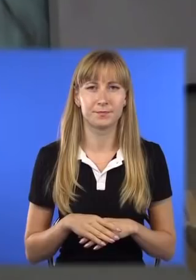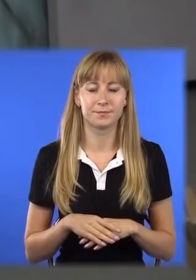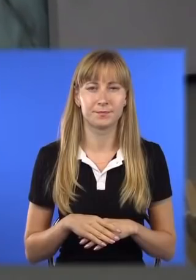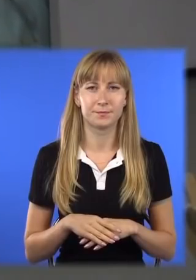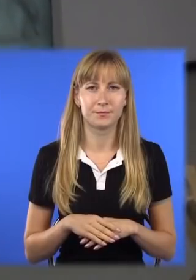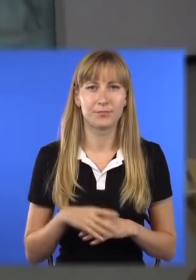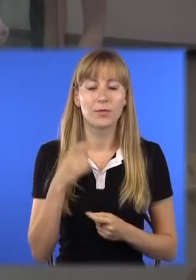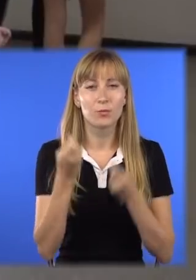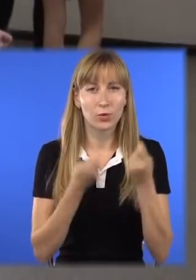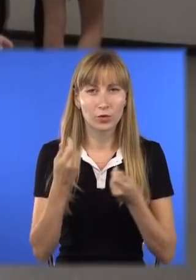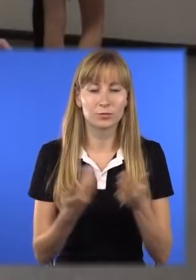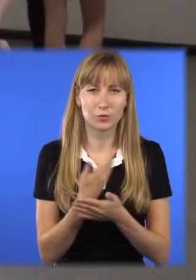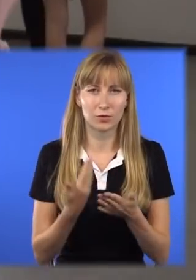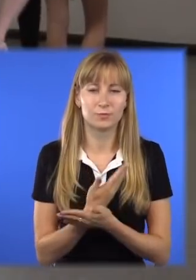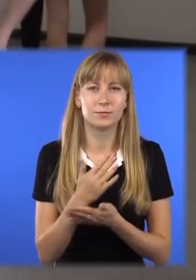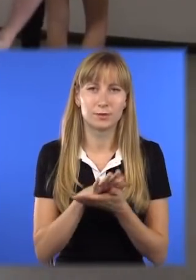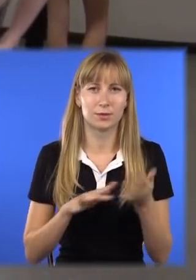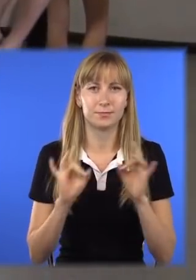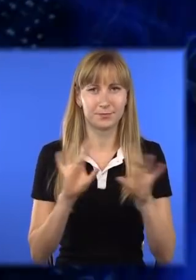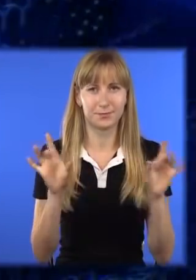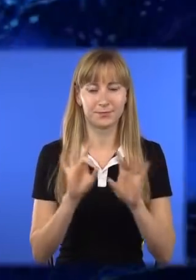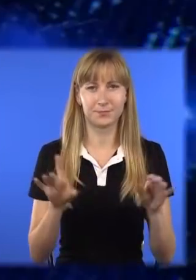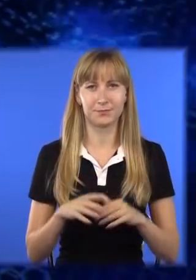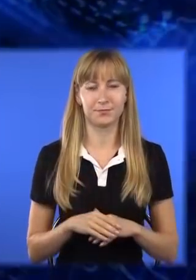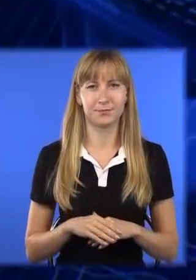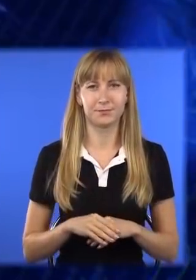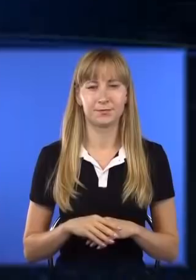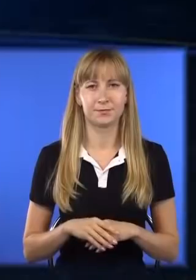Подробиці цих та інших новин просто зараз.